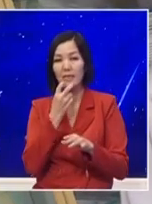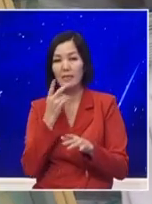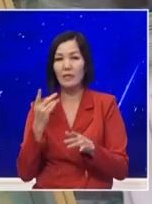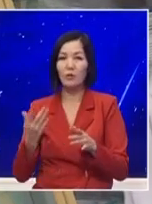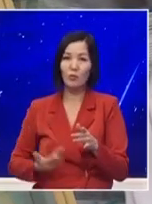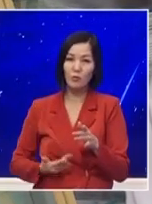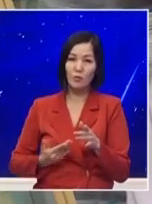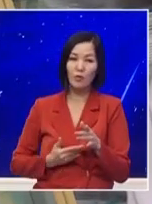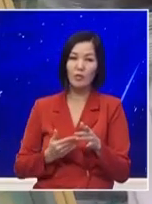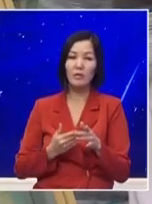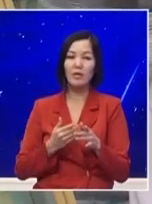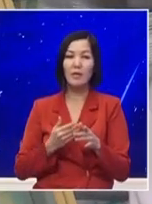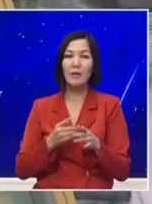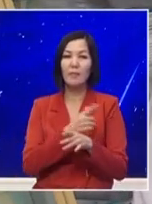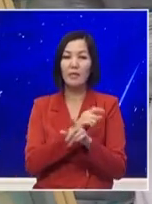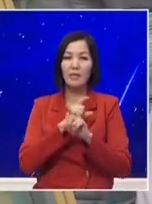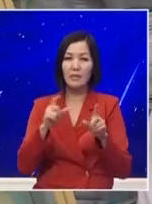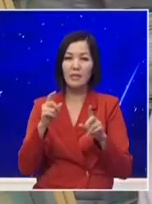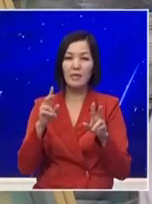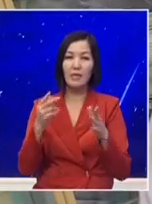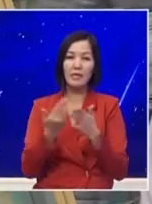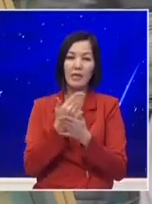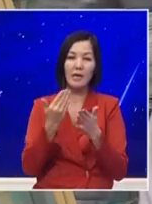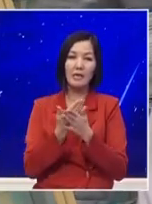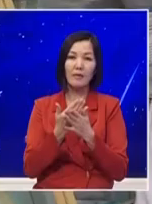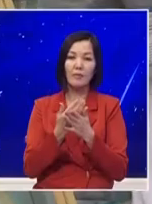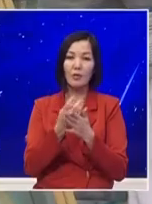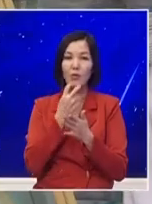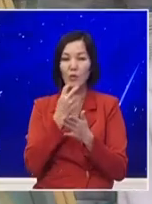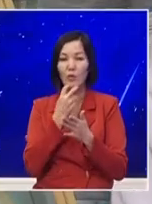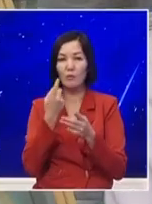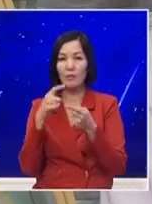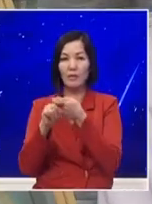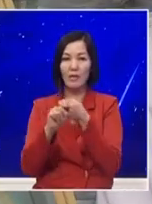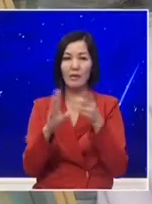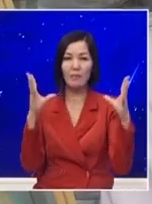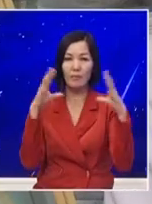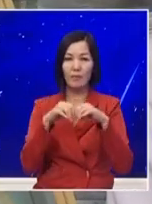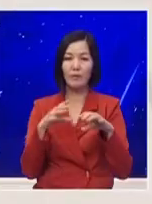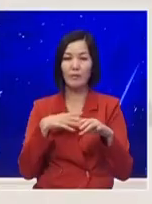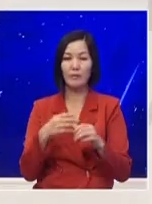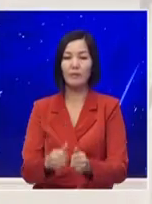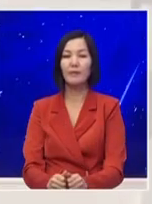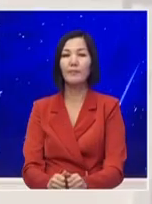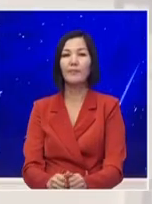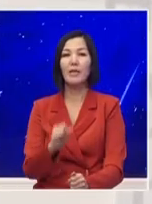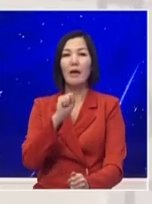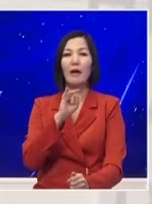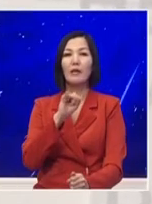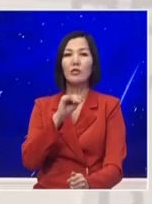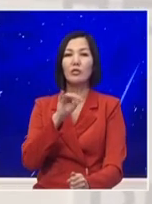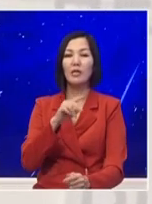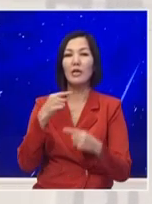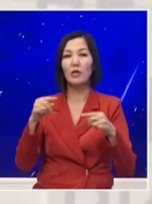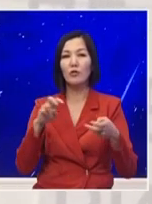көп. Осылайша медицина тақырыбын әзілмен байланыстырдым. Қазір менің жазбаларымды қарайтындар едәуір көбейген. Айжанның жазбаларында